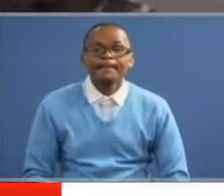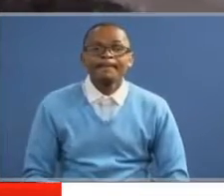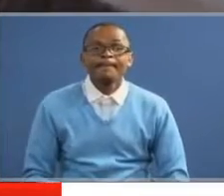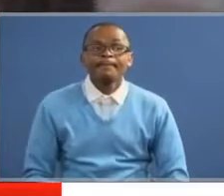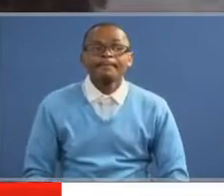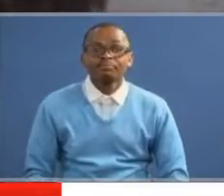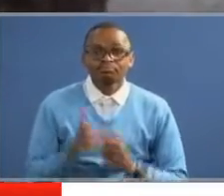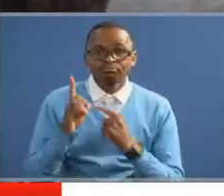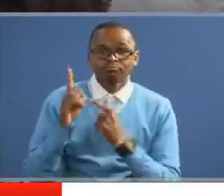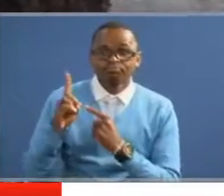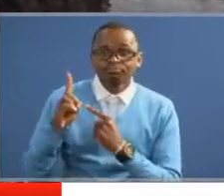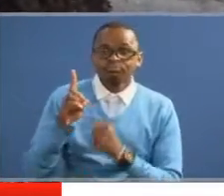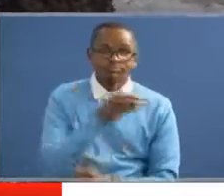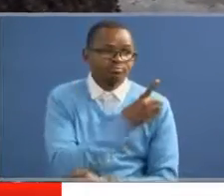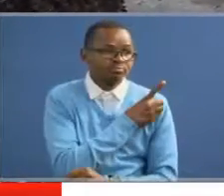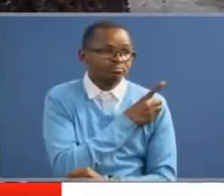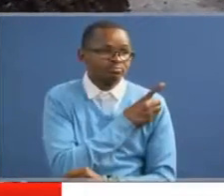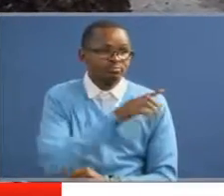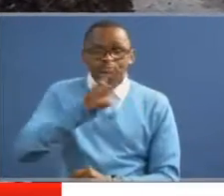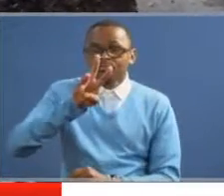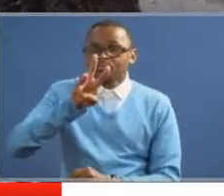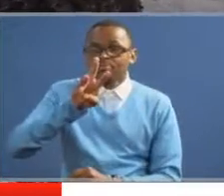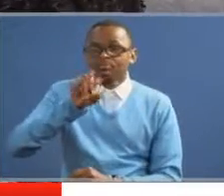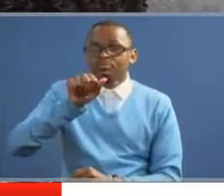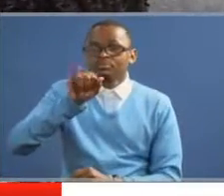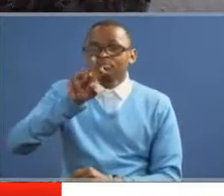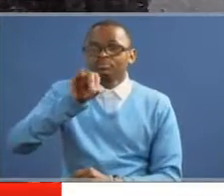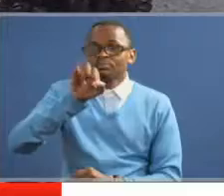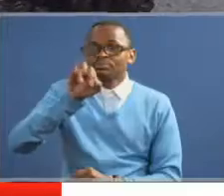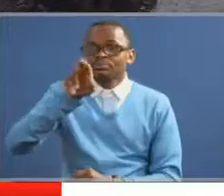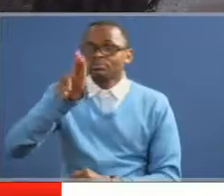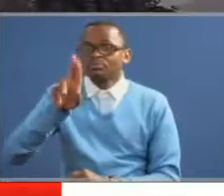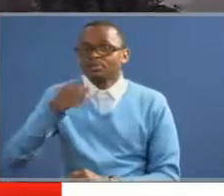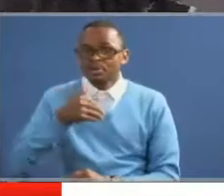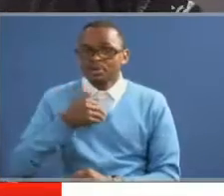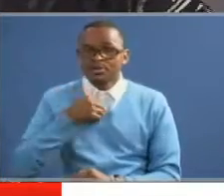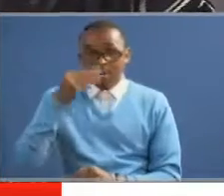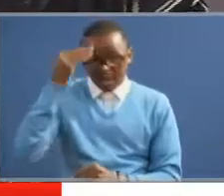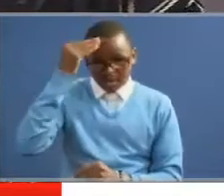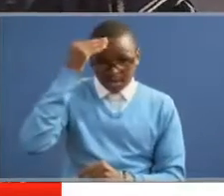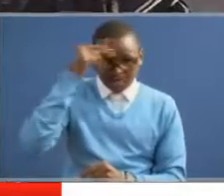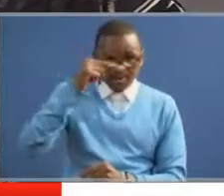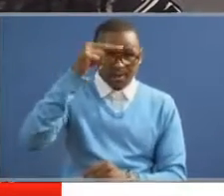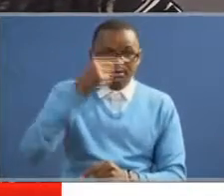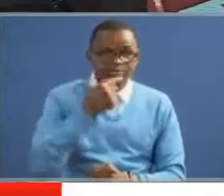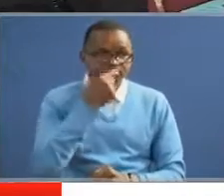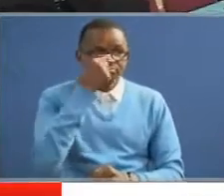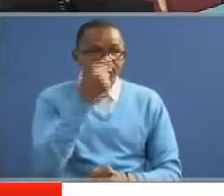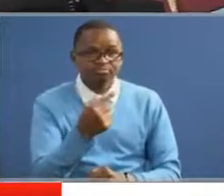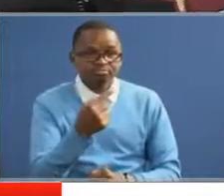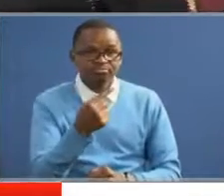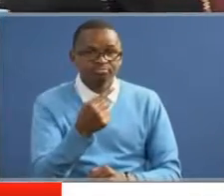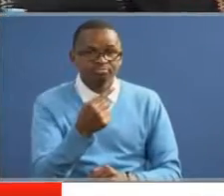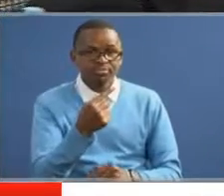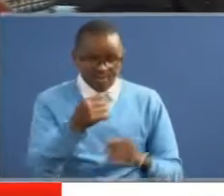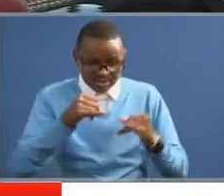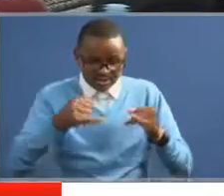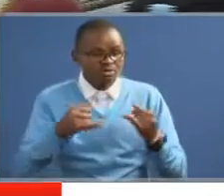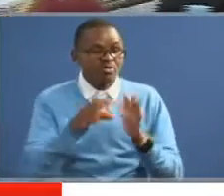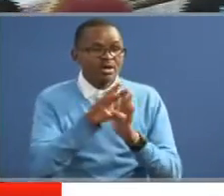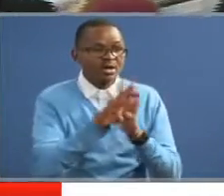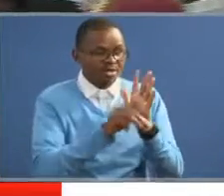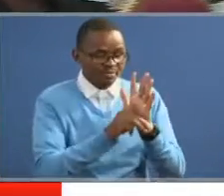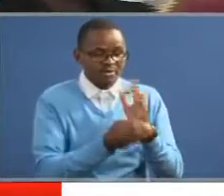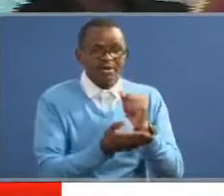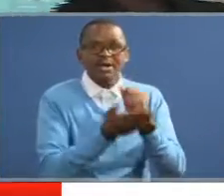Hata hivyo, kulingana na Daktari Wanjiro Karioki ambaye ni katibu katika idara ya elimu ya juu, amesema kwamba kuja kwa mtaala mpya